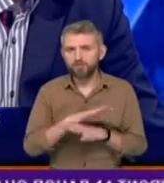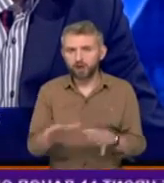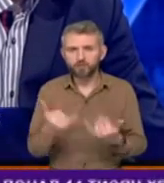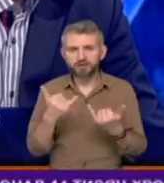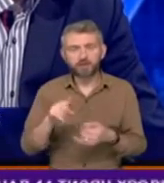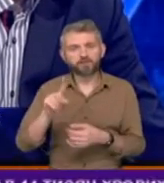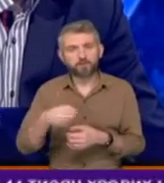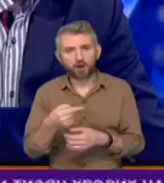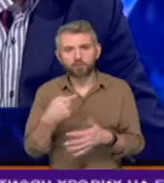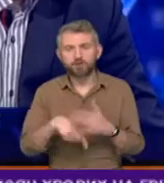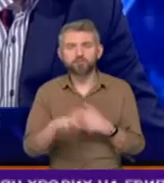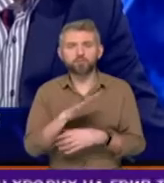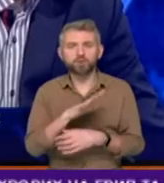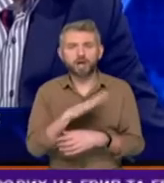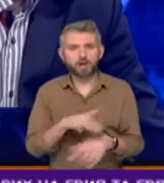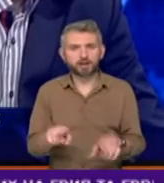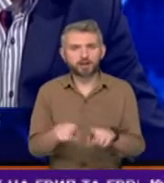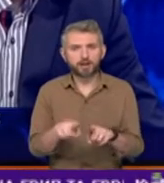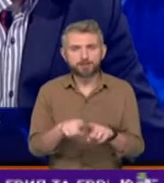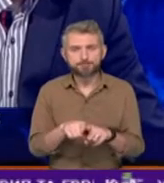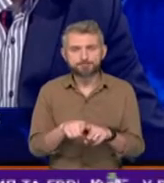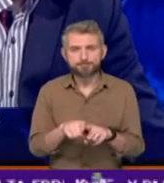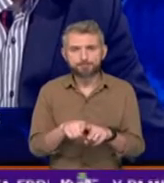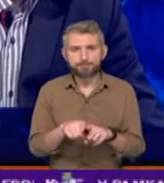Зараз вимагається, була